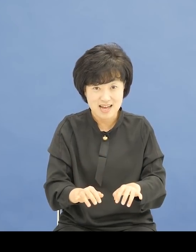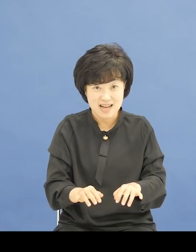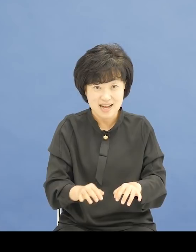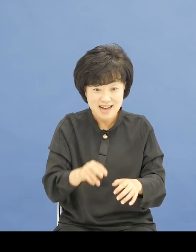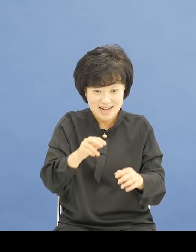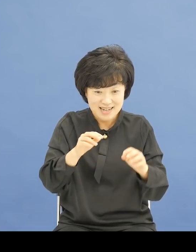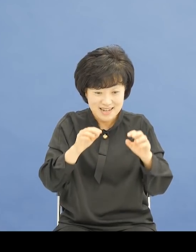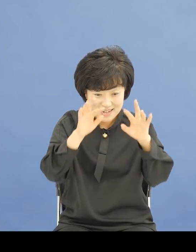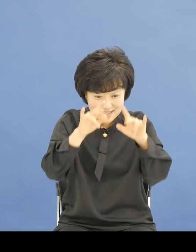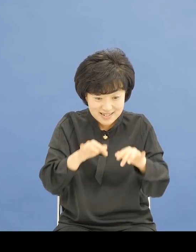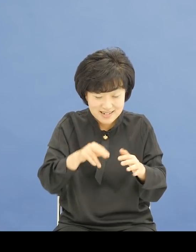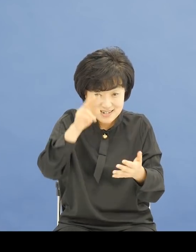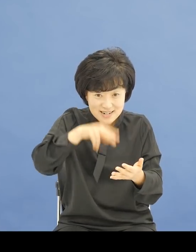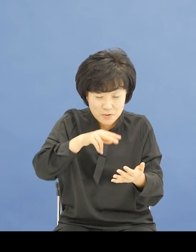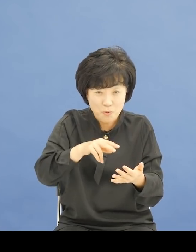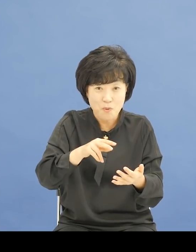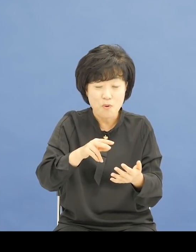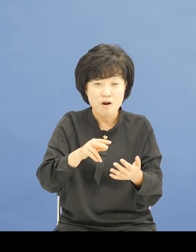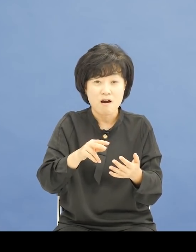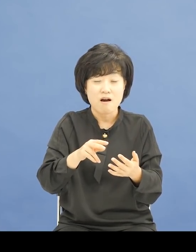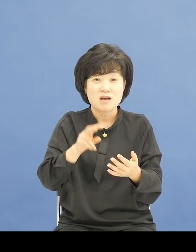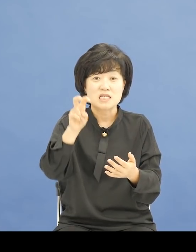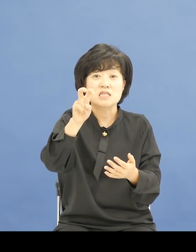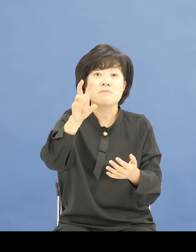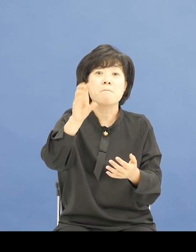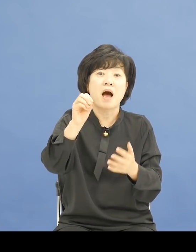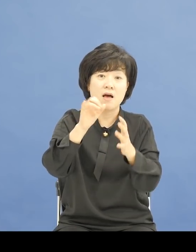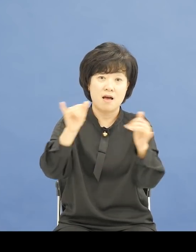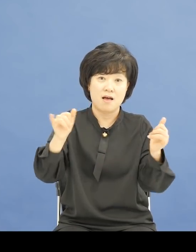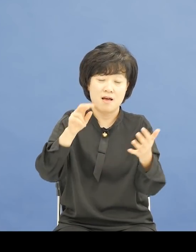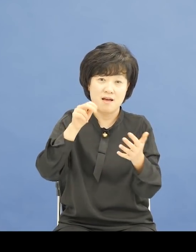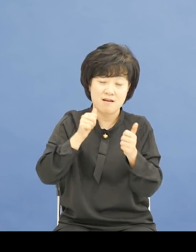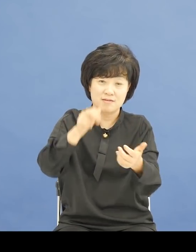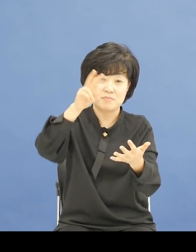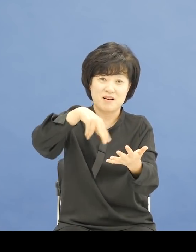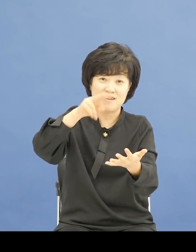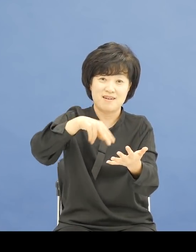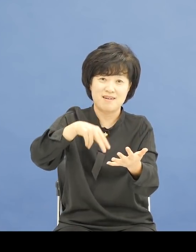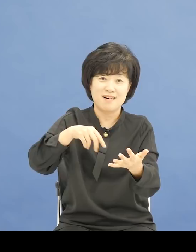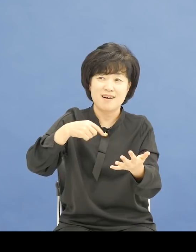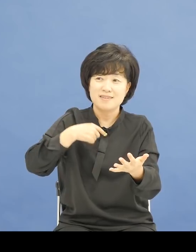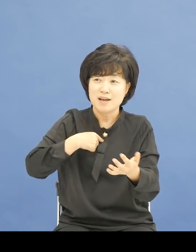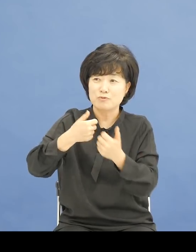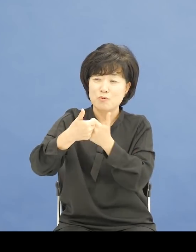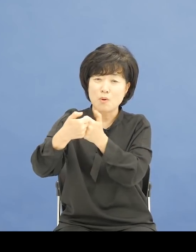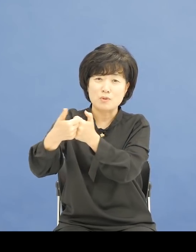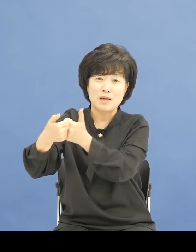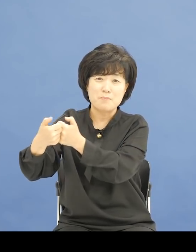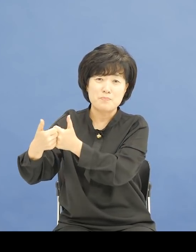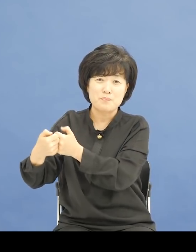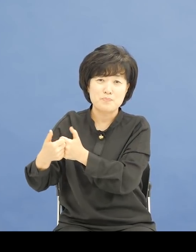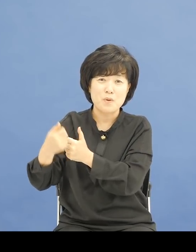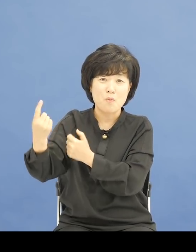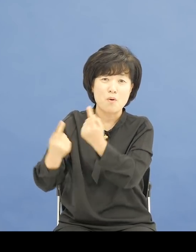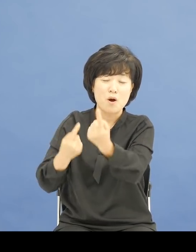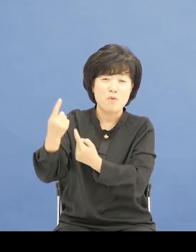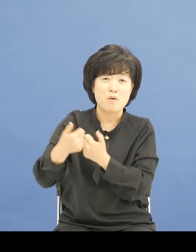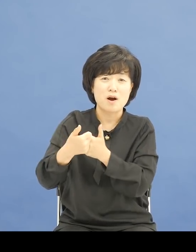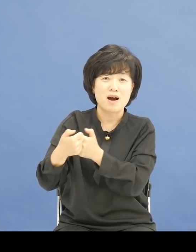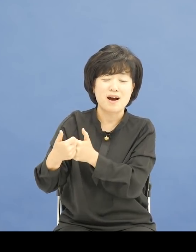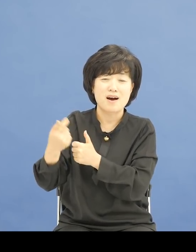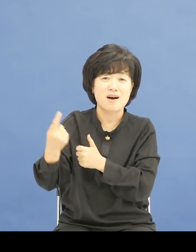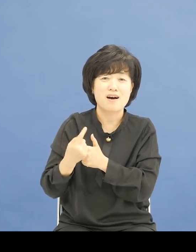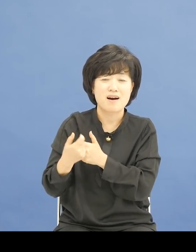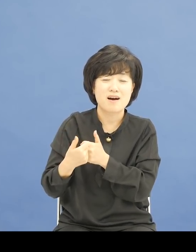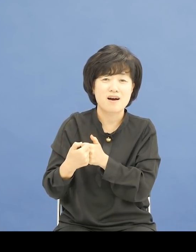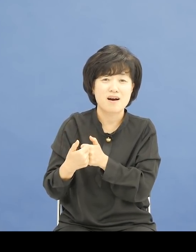수가 20만까지 올라갔다면서요. 네 맞습니다. 그러면 이제 그 SNS 상으로 이제 또 저도 비슷한 일을 겪고 있어요. 이렇게 고민 상담하는 분들도 많이 계셨을 네.